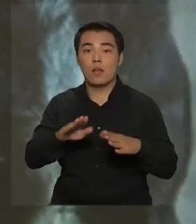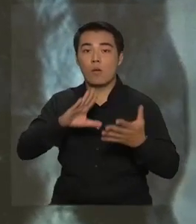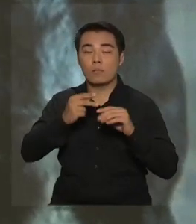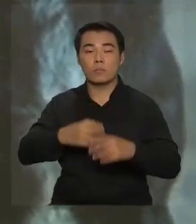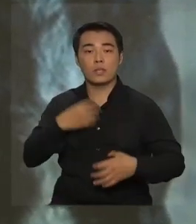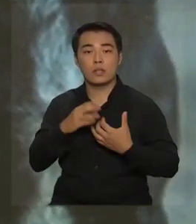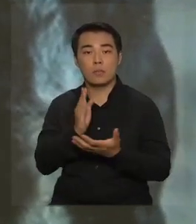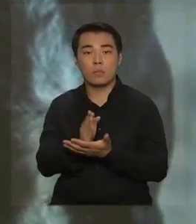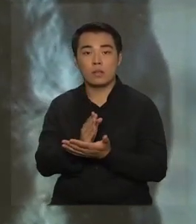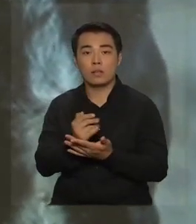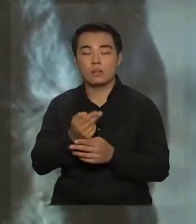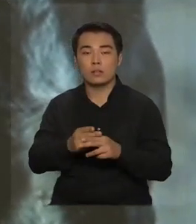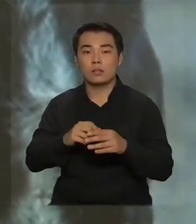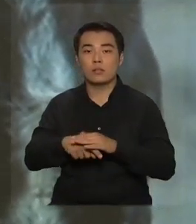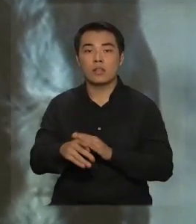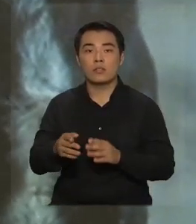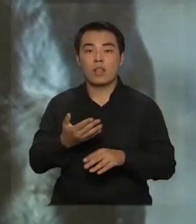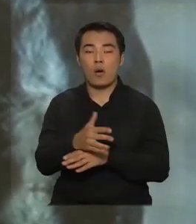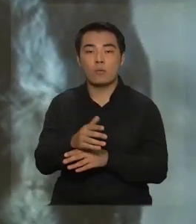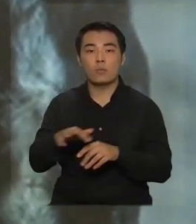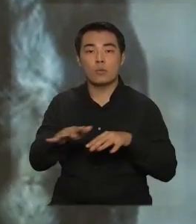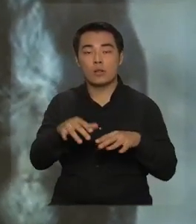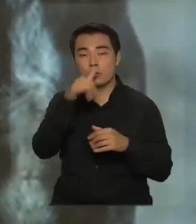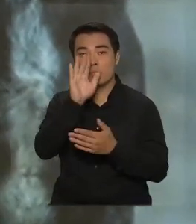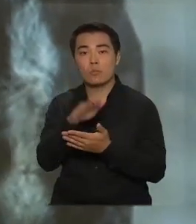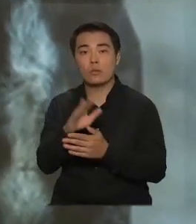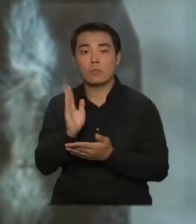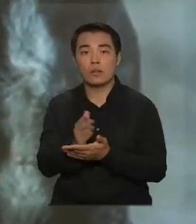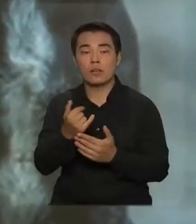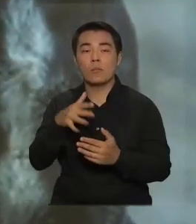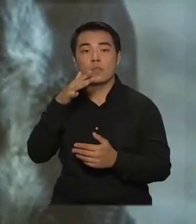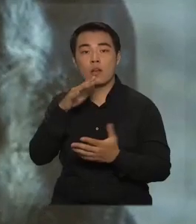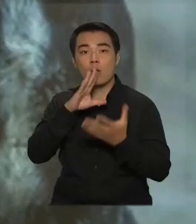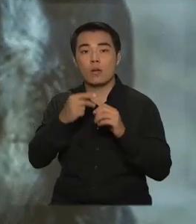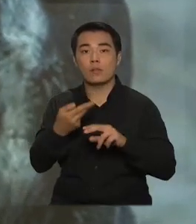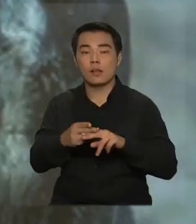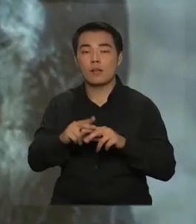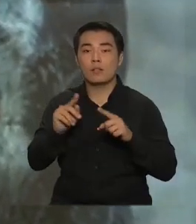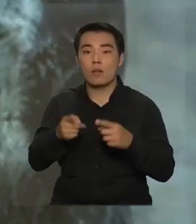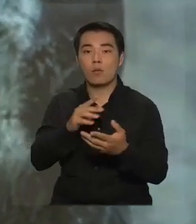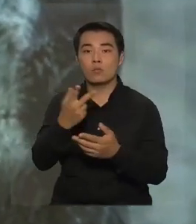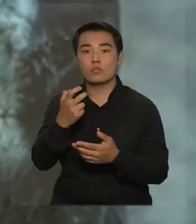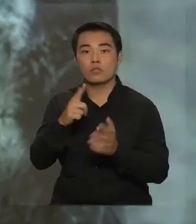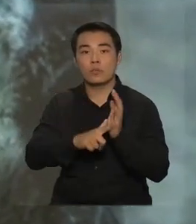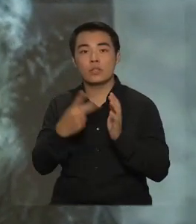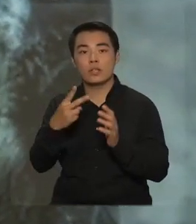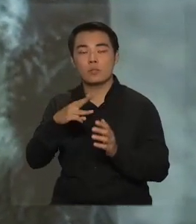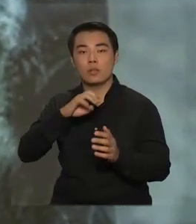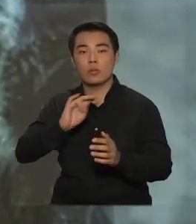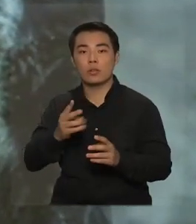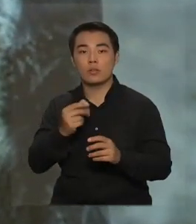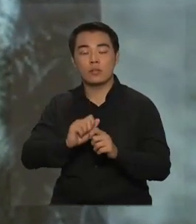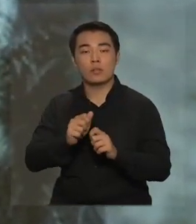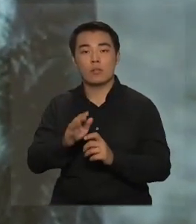Тіпті далаға шығудан қалдық деп назалы. Ал аймақта ит мысықтарды аулап күтіп бағу үшін қазынадан 372 миллион